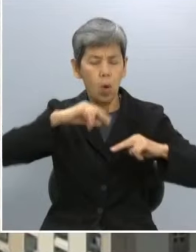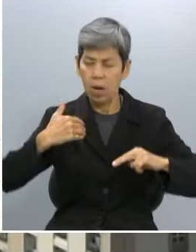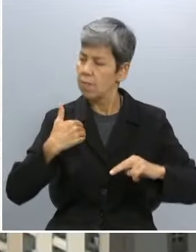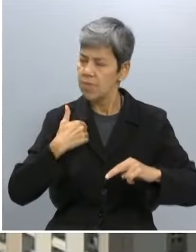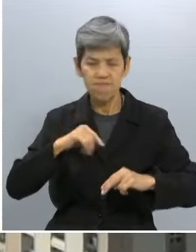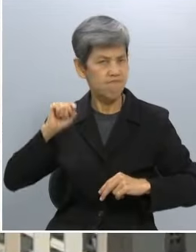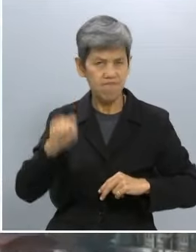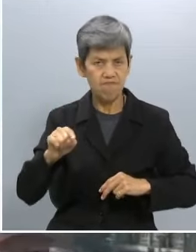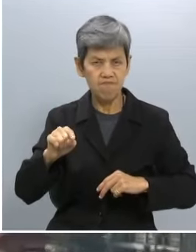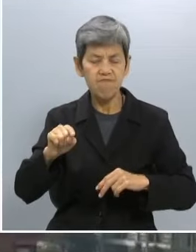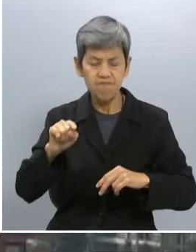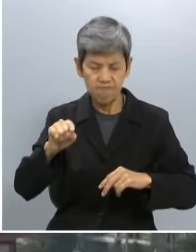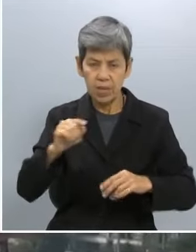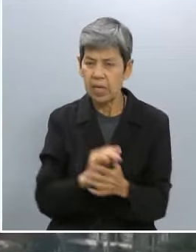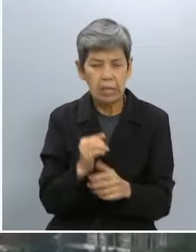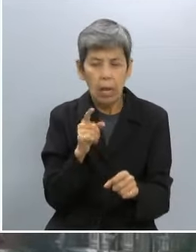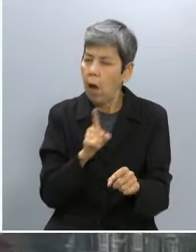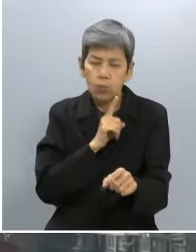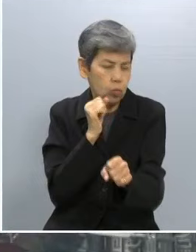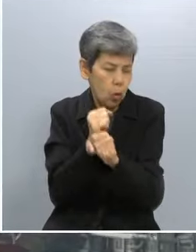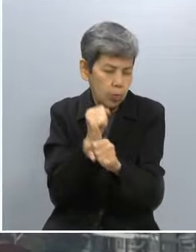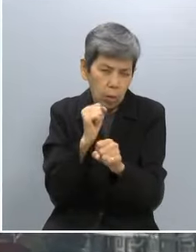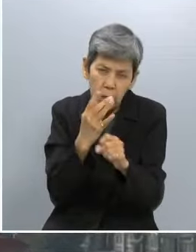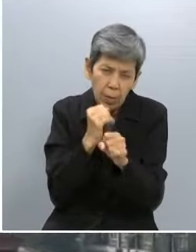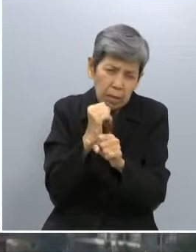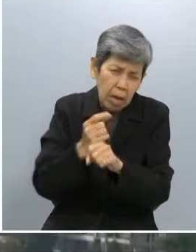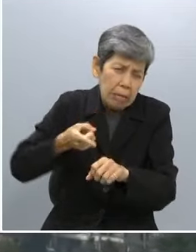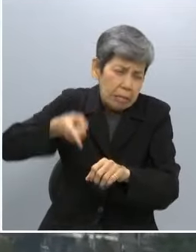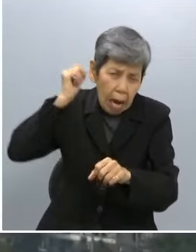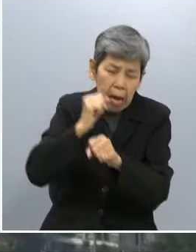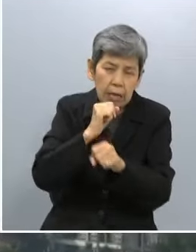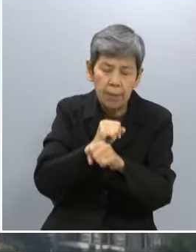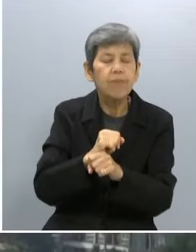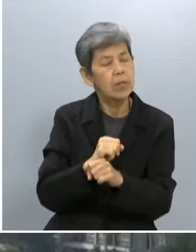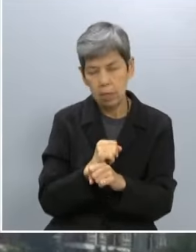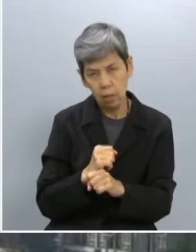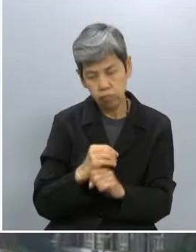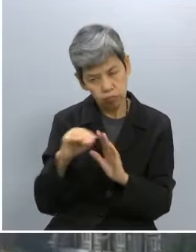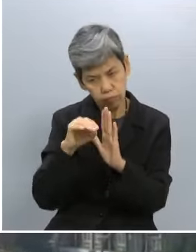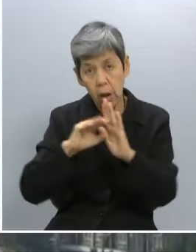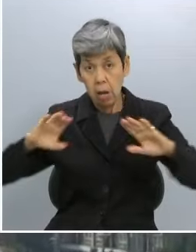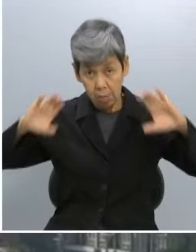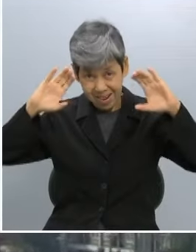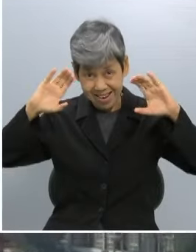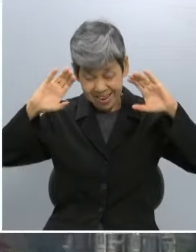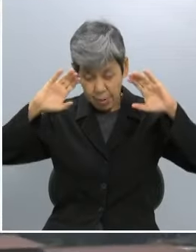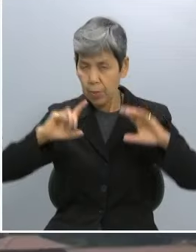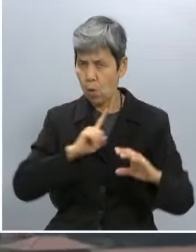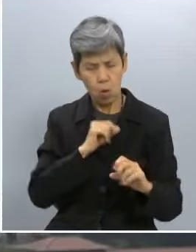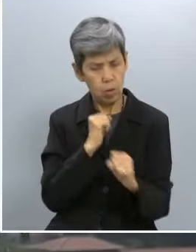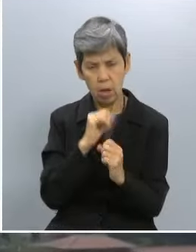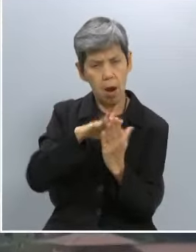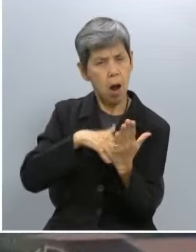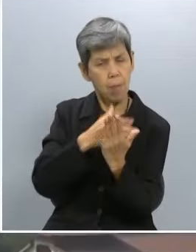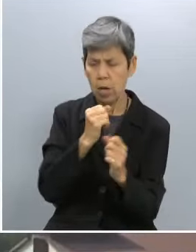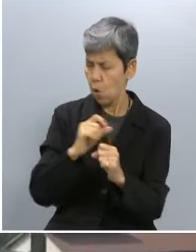พิพากษาว่าละเลล่าช้าแล้วสั่งการกำหนดวัตการให้รัฐบาลจัดทำแผนฉุกเฉิน